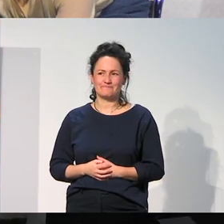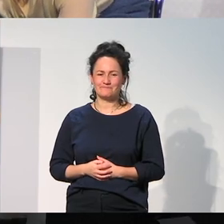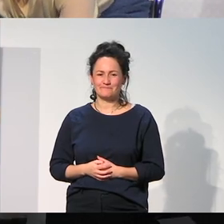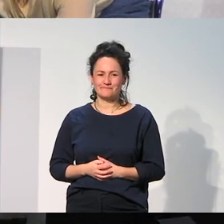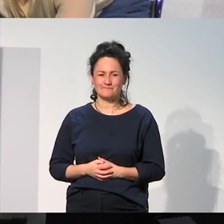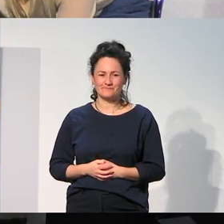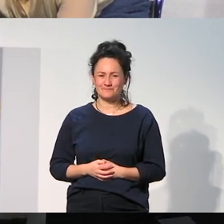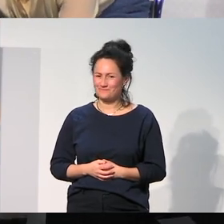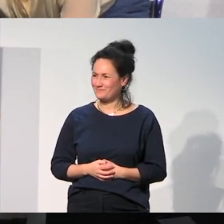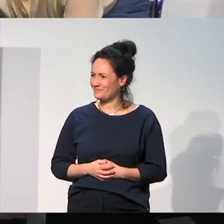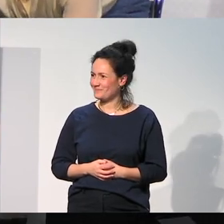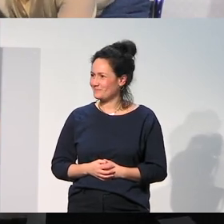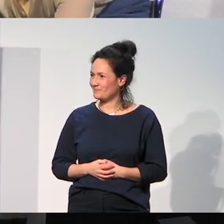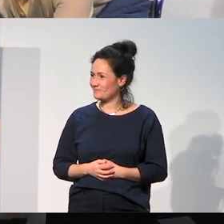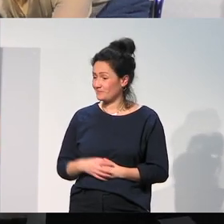Bonjour.